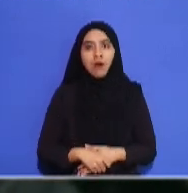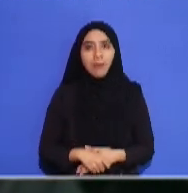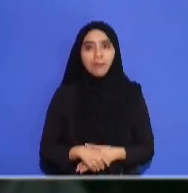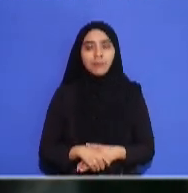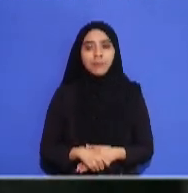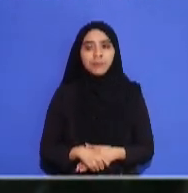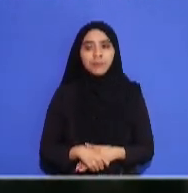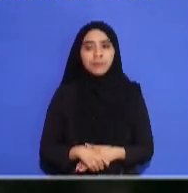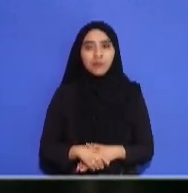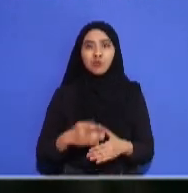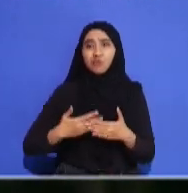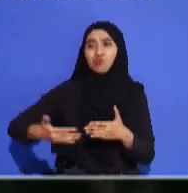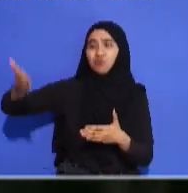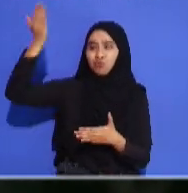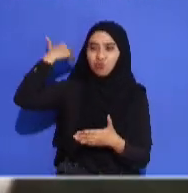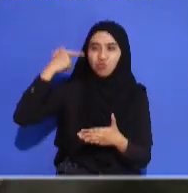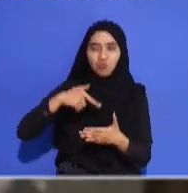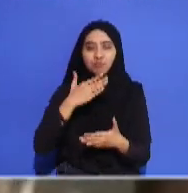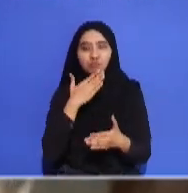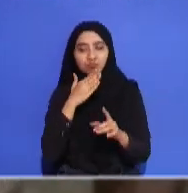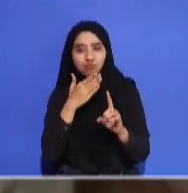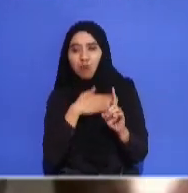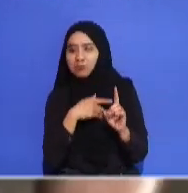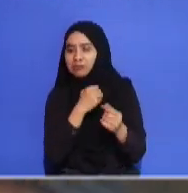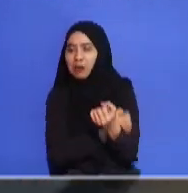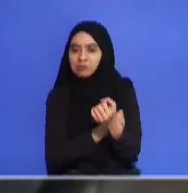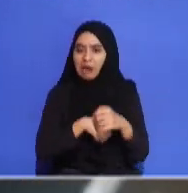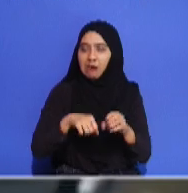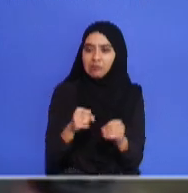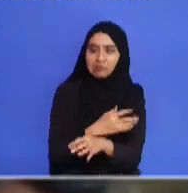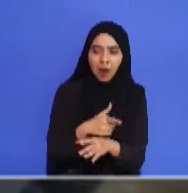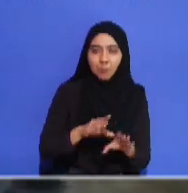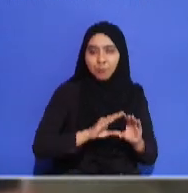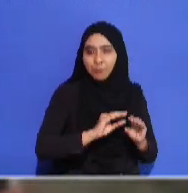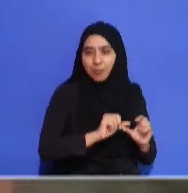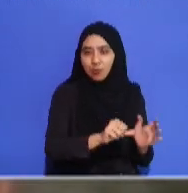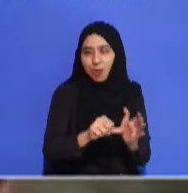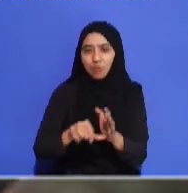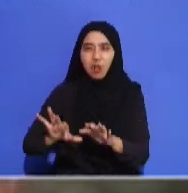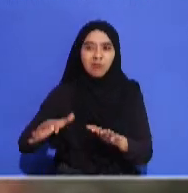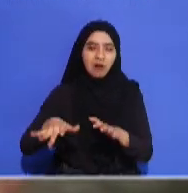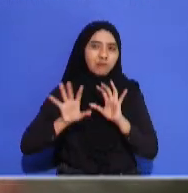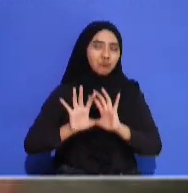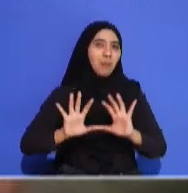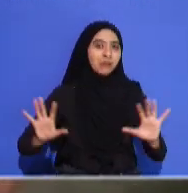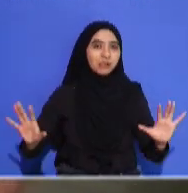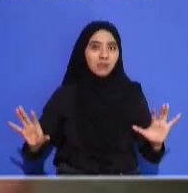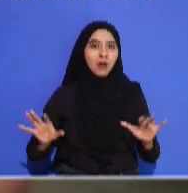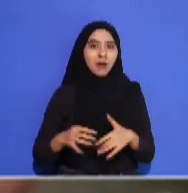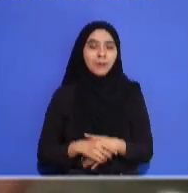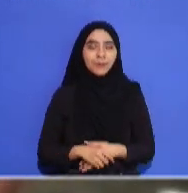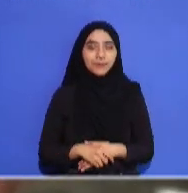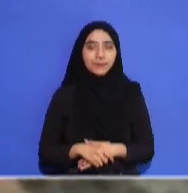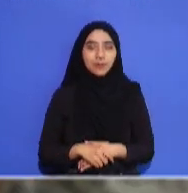Kamangka rumiyinipun piyambakipun gadah tenaga karya ingkang suka pambiyantu ngancik puluhan tiang. Saya kirangipun